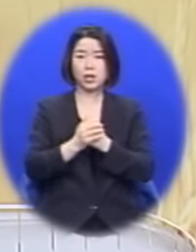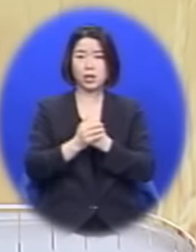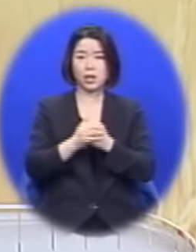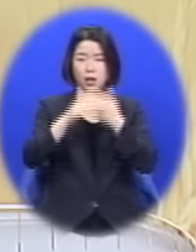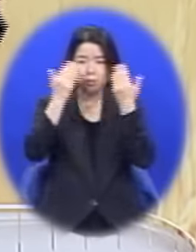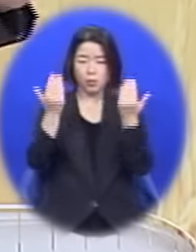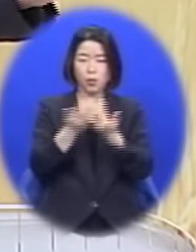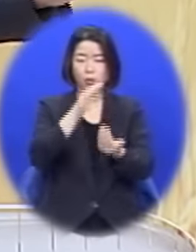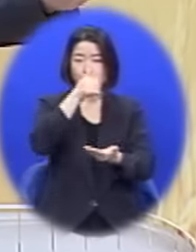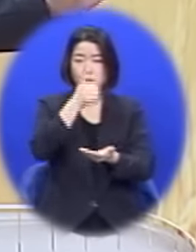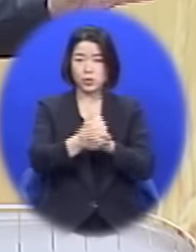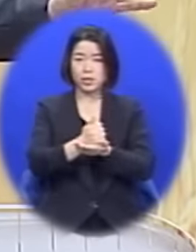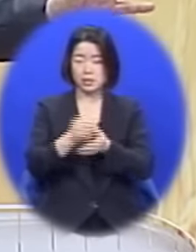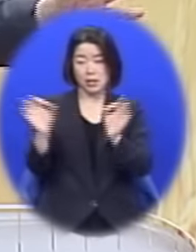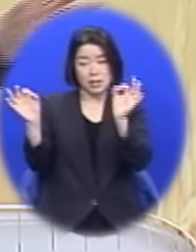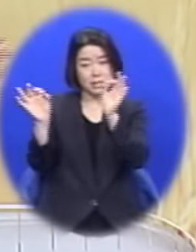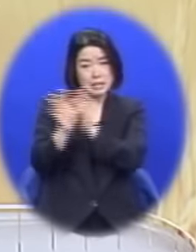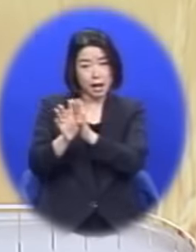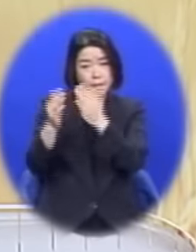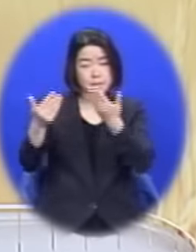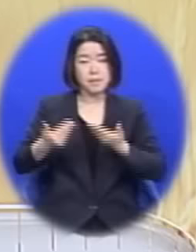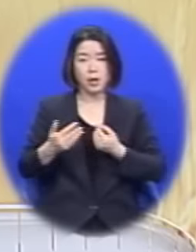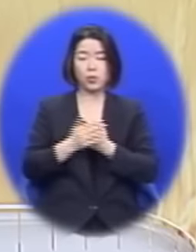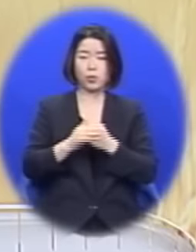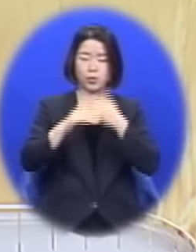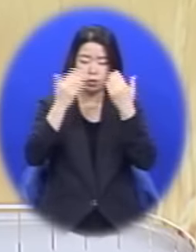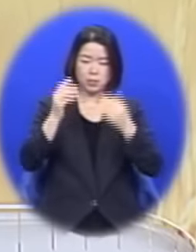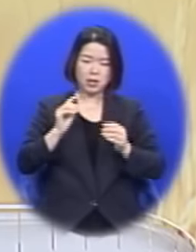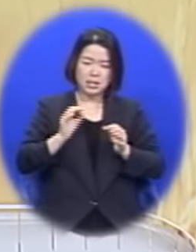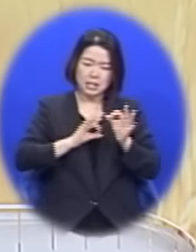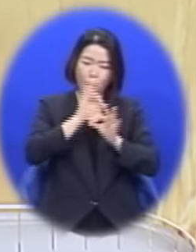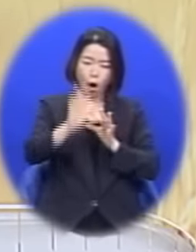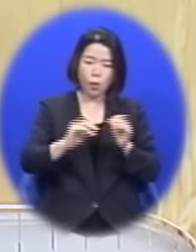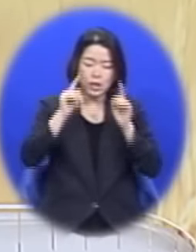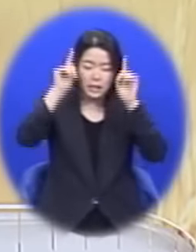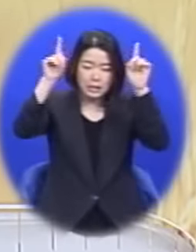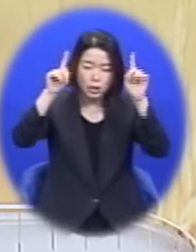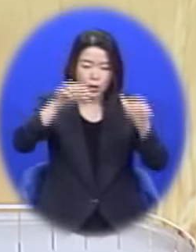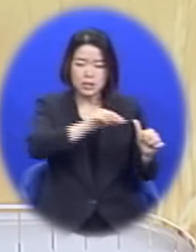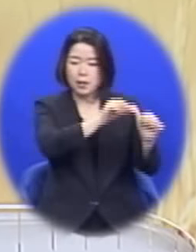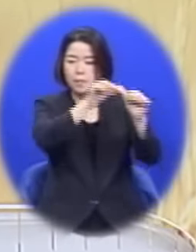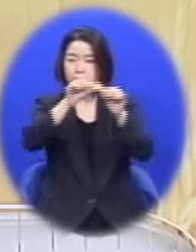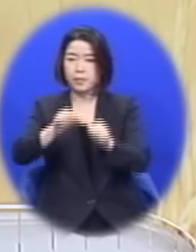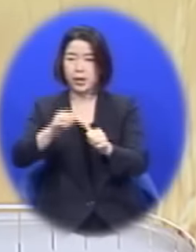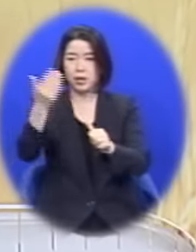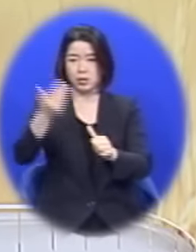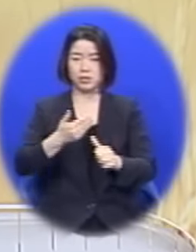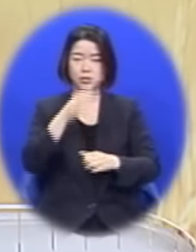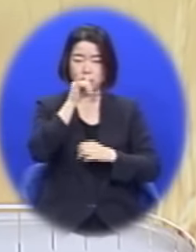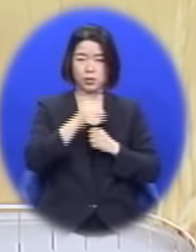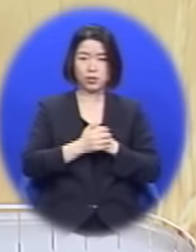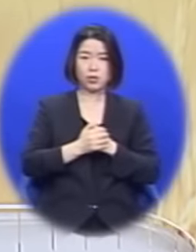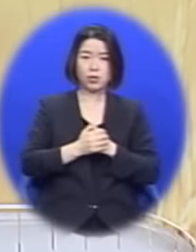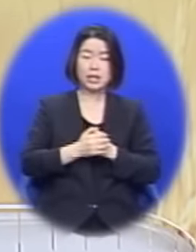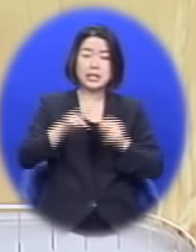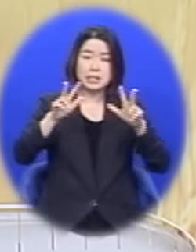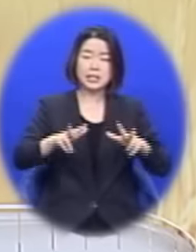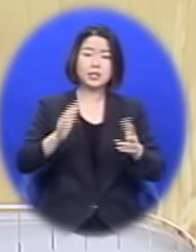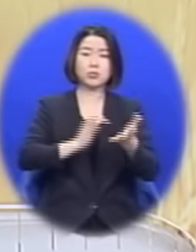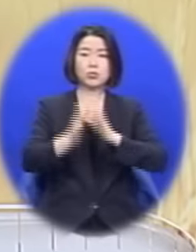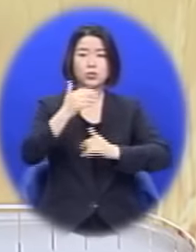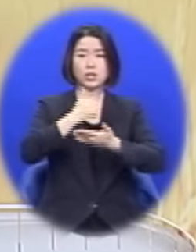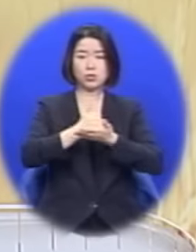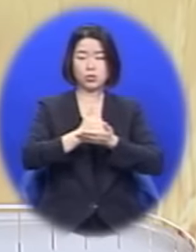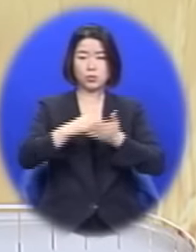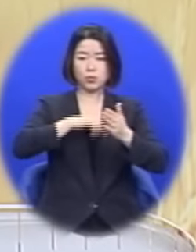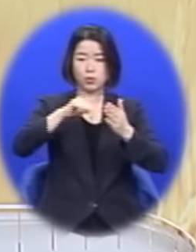사함받고 영원한 지옥에서 우리가 건짐을 받았습니다. 그리고 주 예수님이 지금 우리 안에 오셨어요. 예수님과